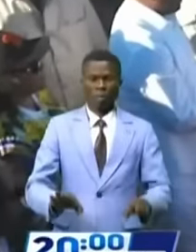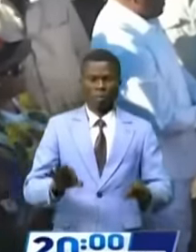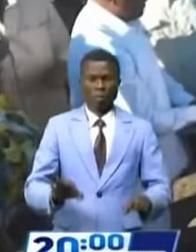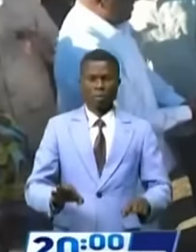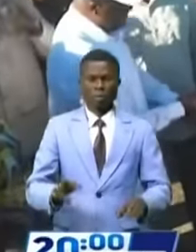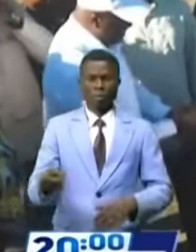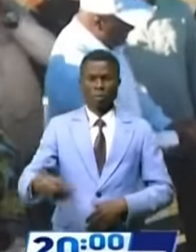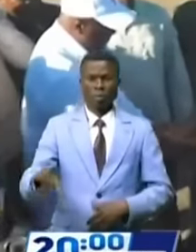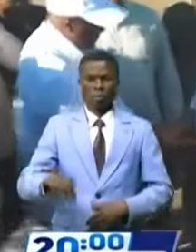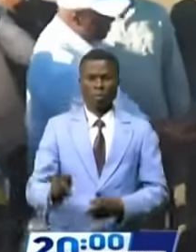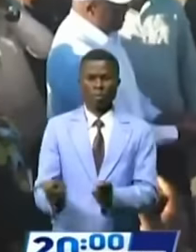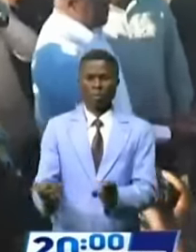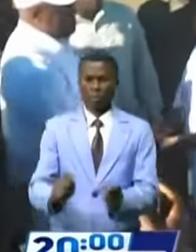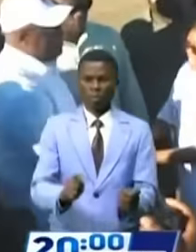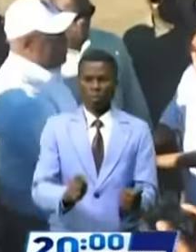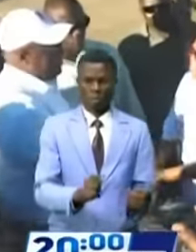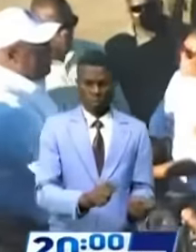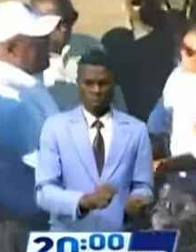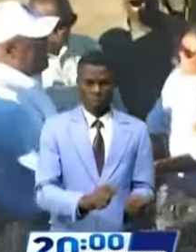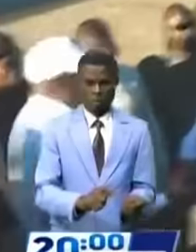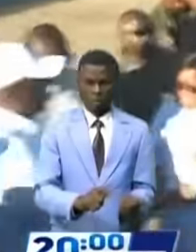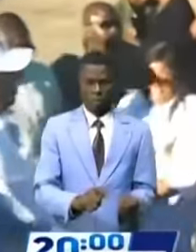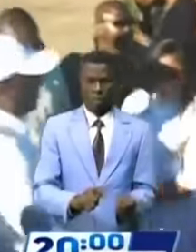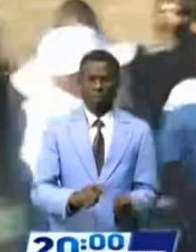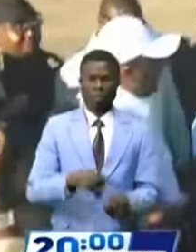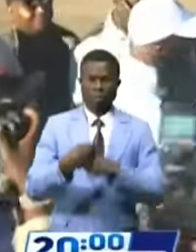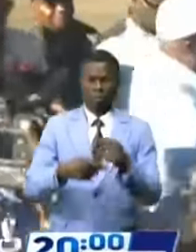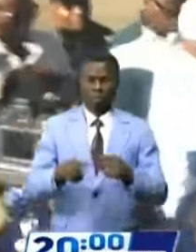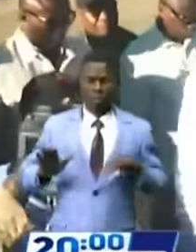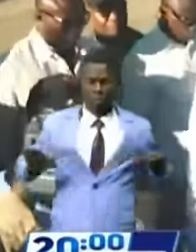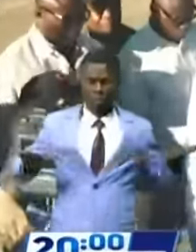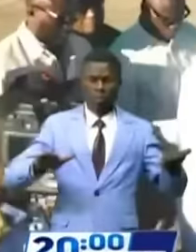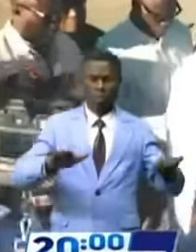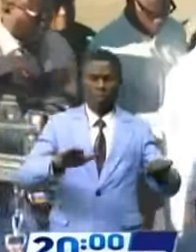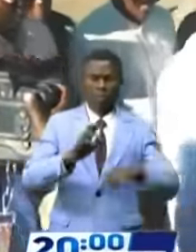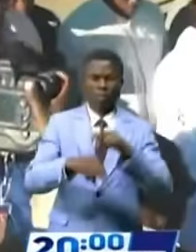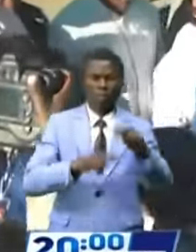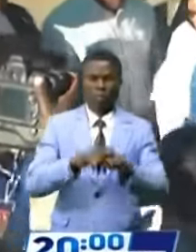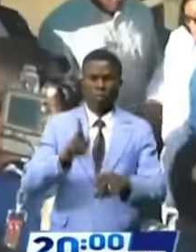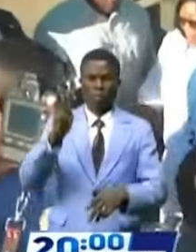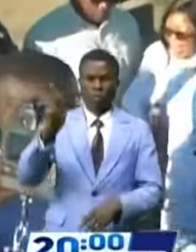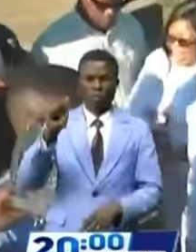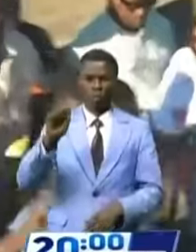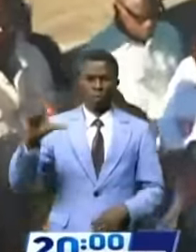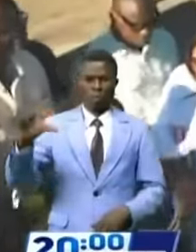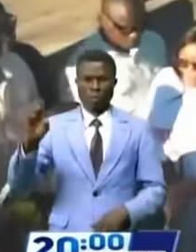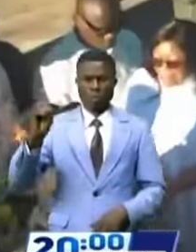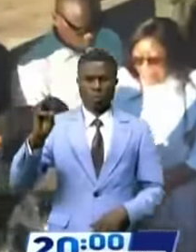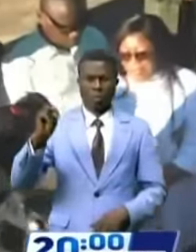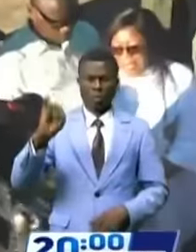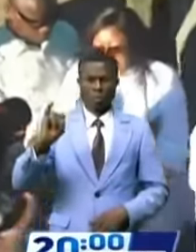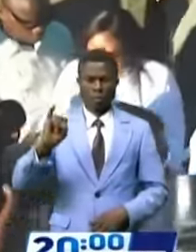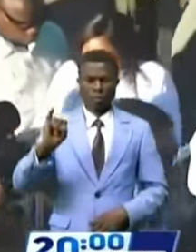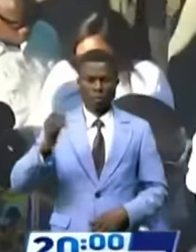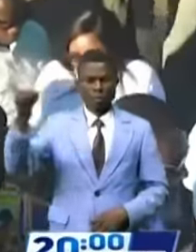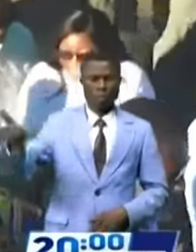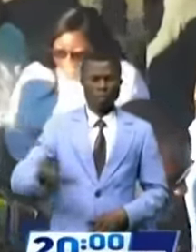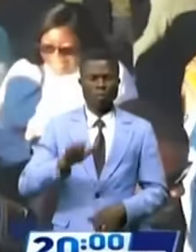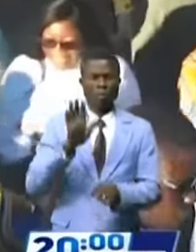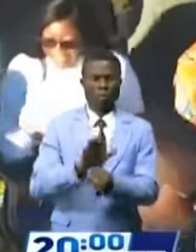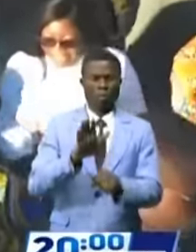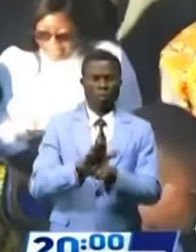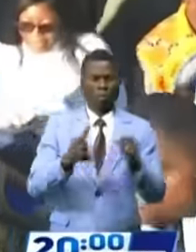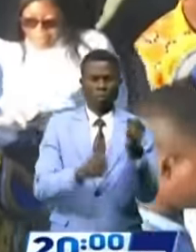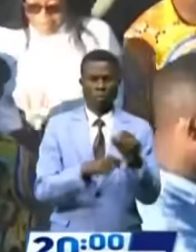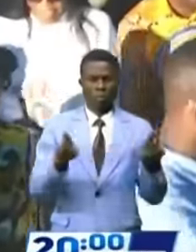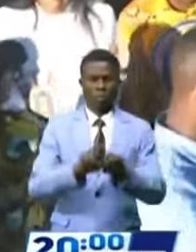la province du Tanganyika à partir de l'aéroport national de Kalemie. Accueilli chaleureusement par la population mobilisée